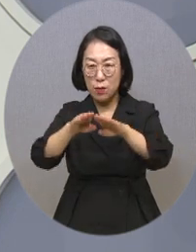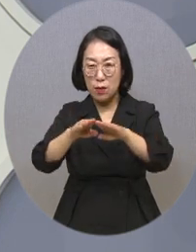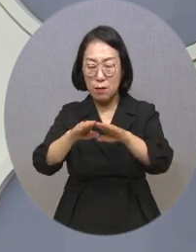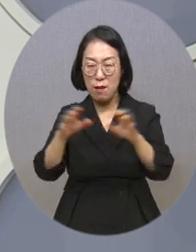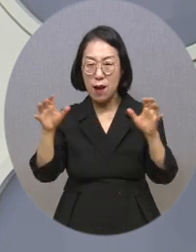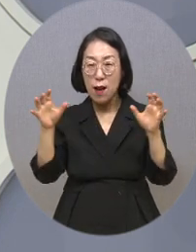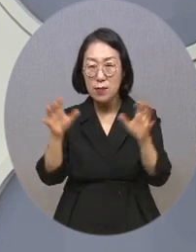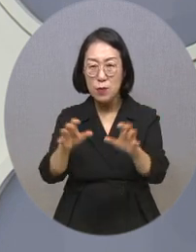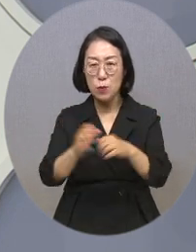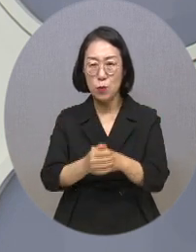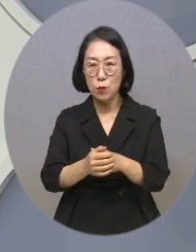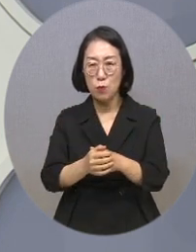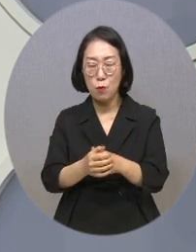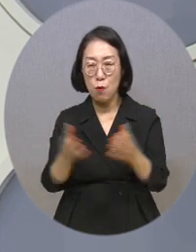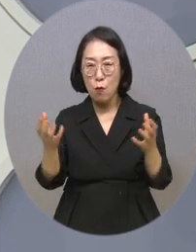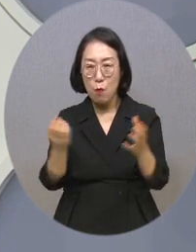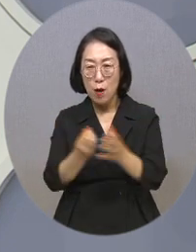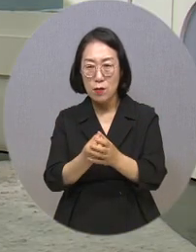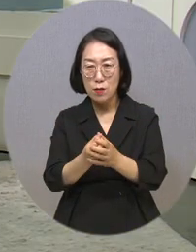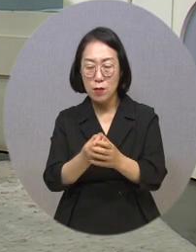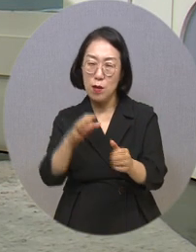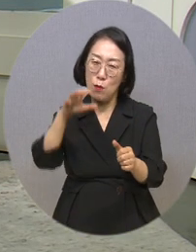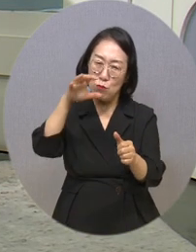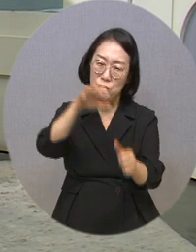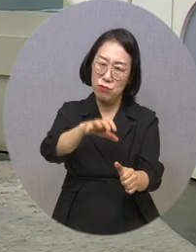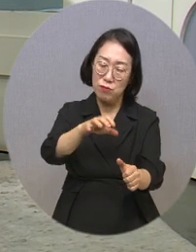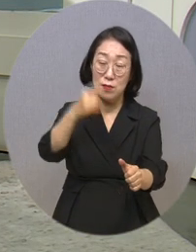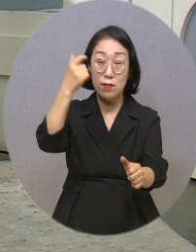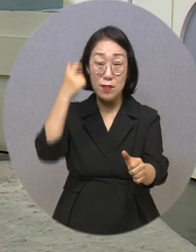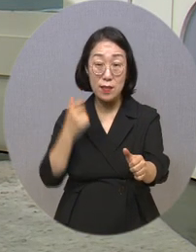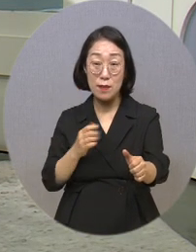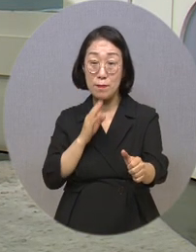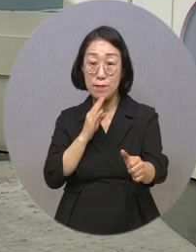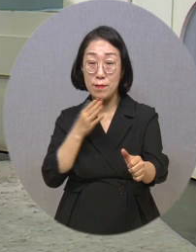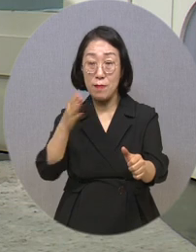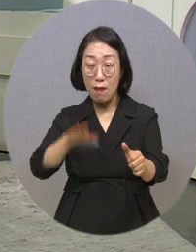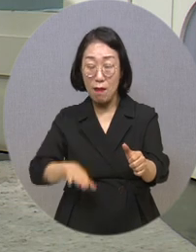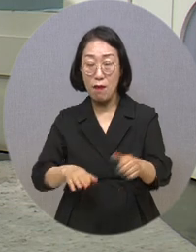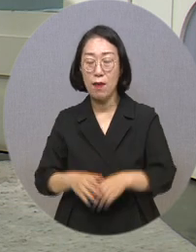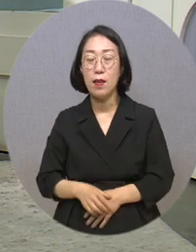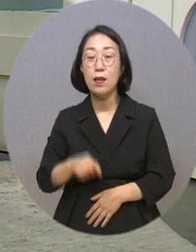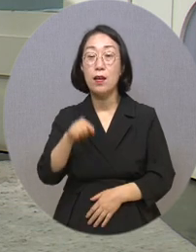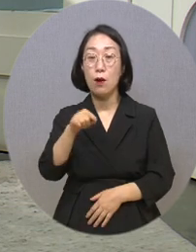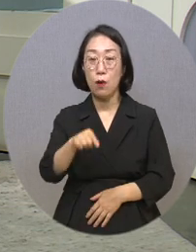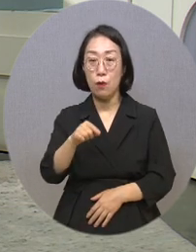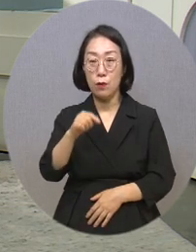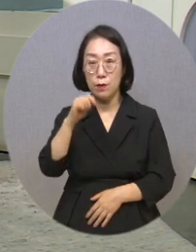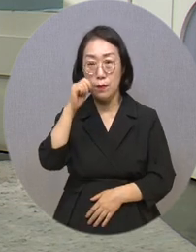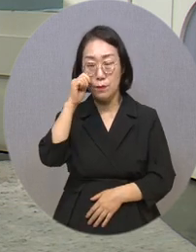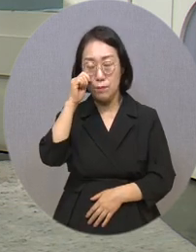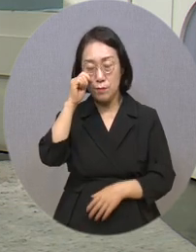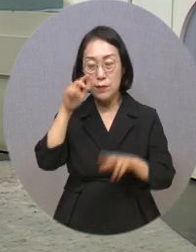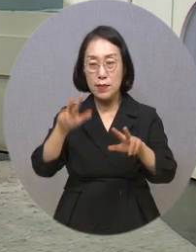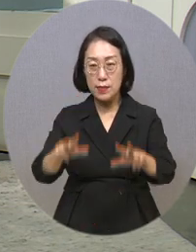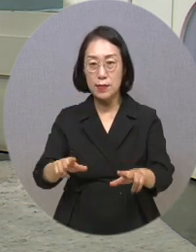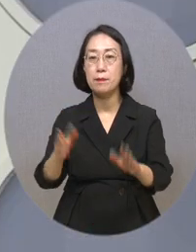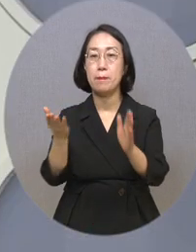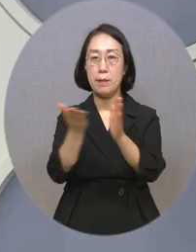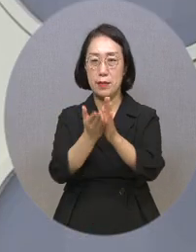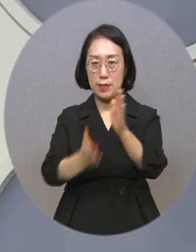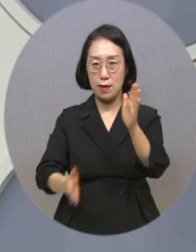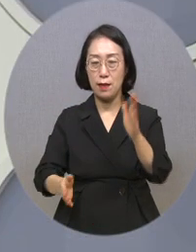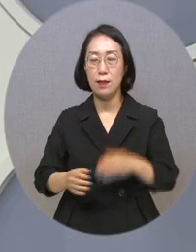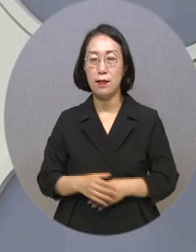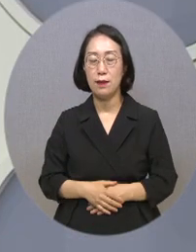수용하다시피 하지 않았습니까? 장애인들을 그렇죠. 그렇게 했었는데 그런 거는 이제 지금은 안 되는 일이고요.